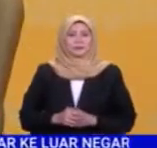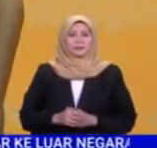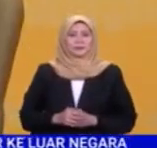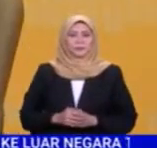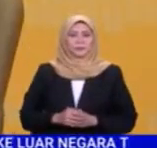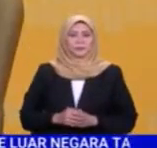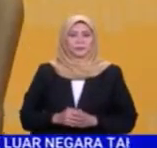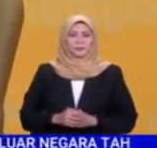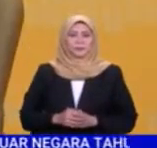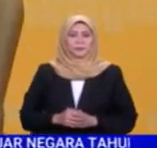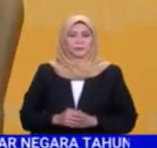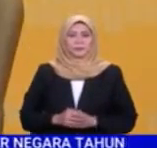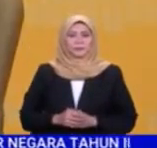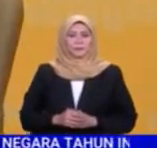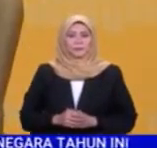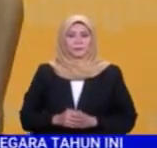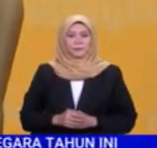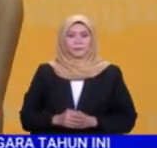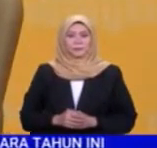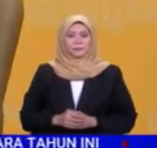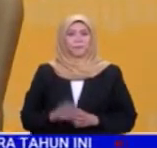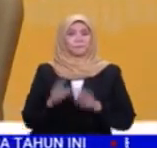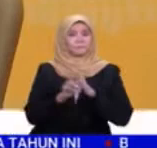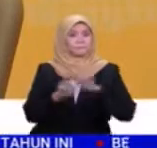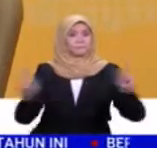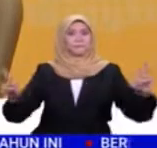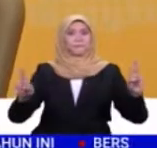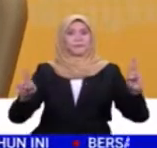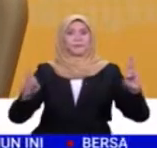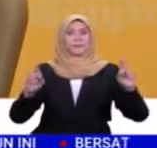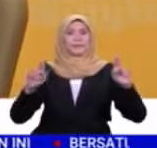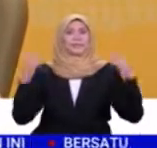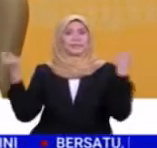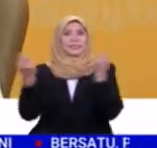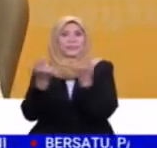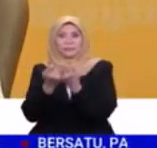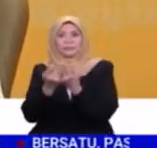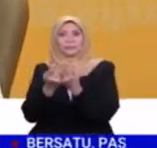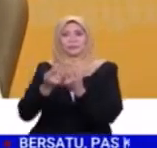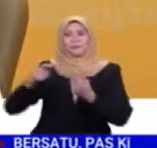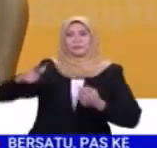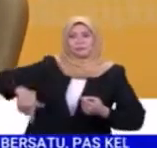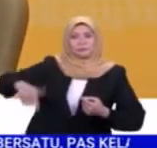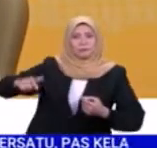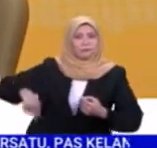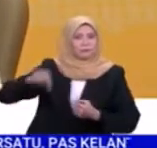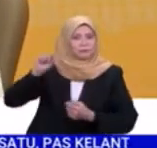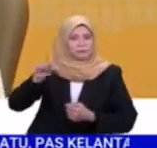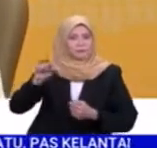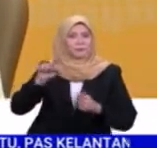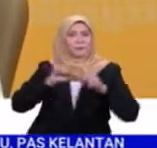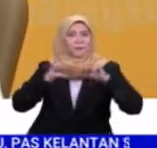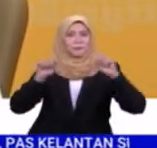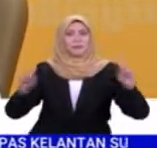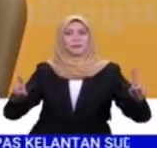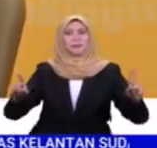Hai walaupun persiapan pasukan Terlewatkan sedikit tetapi